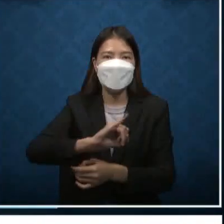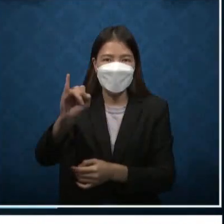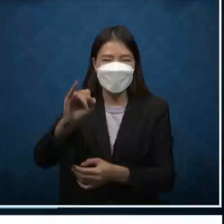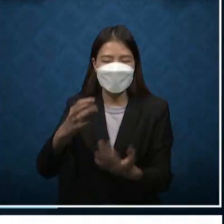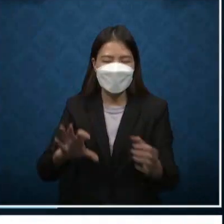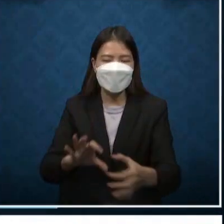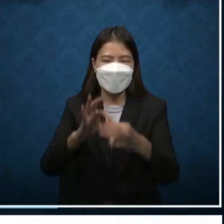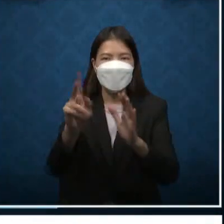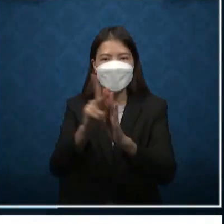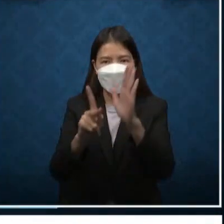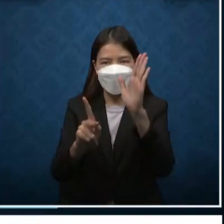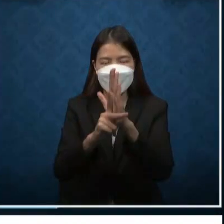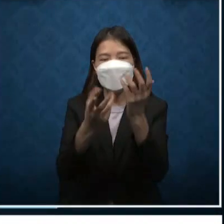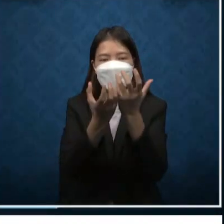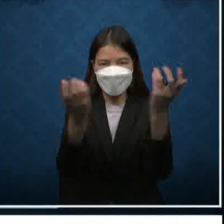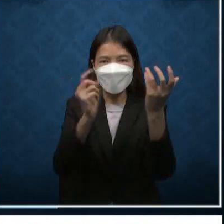กษหมายและจะทํา gir